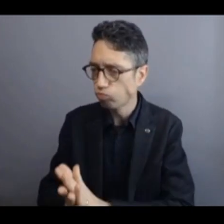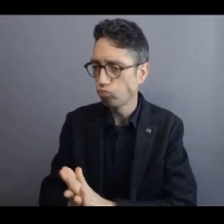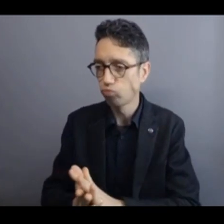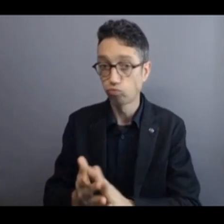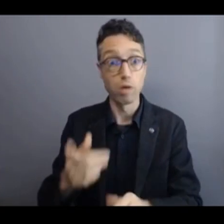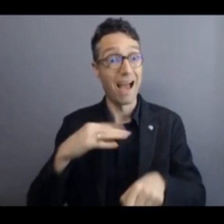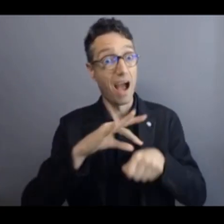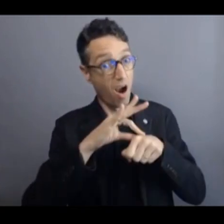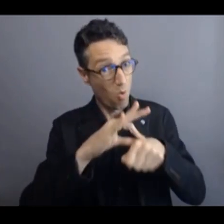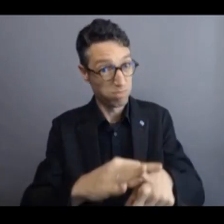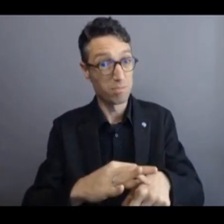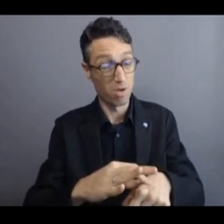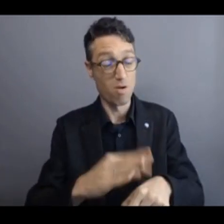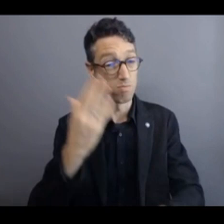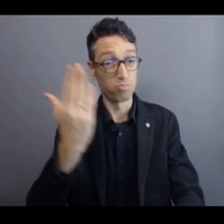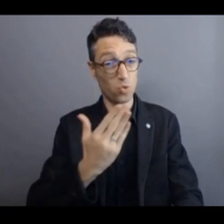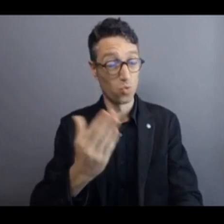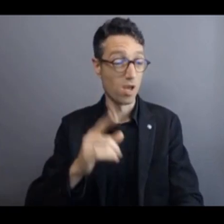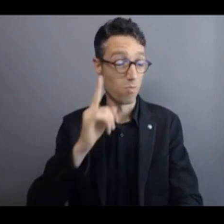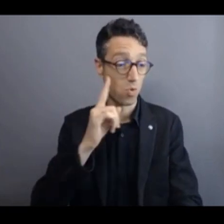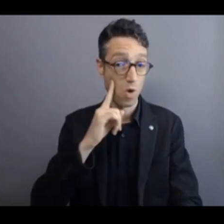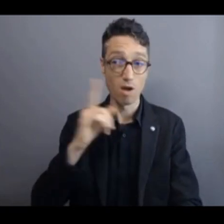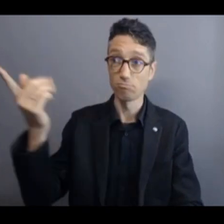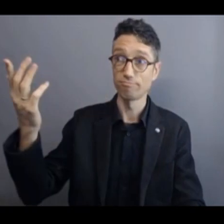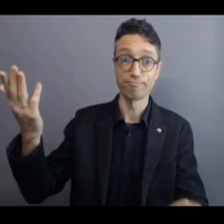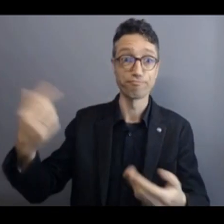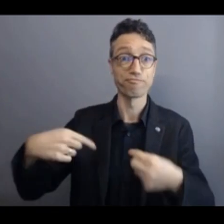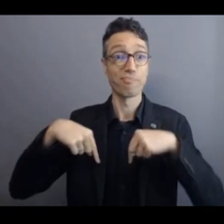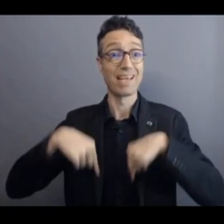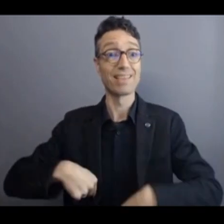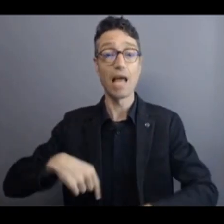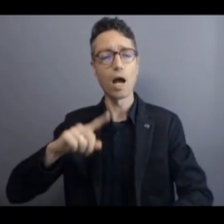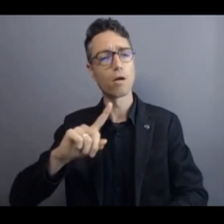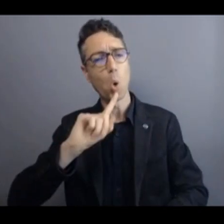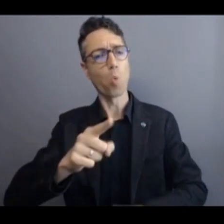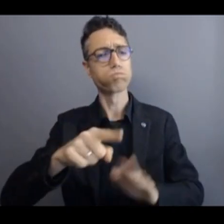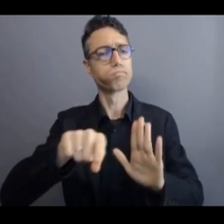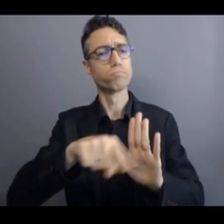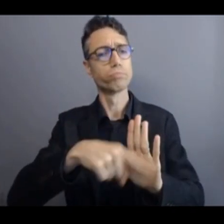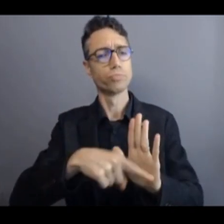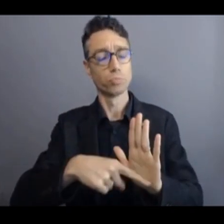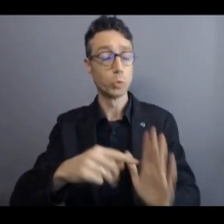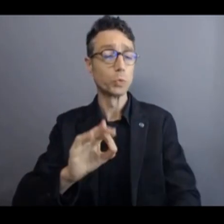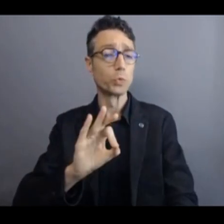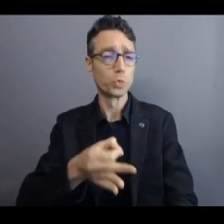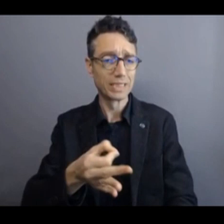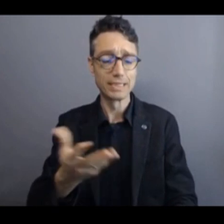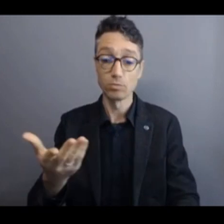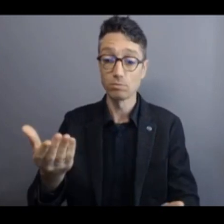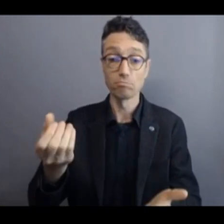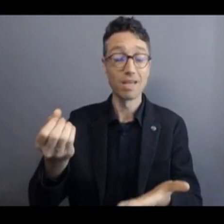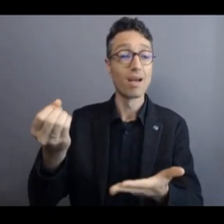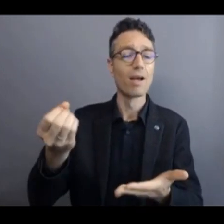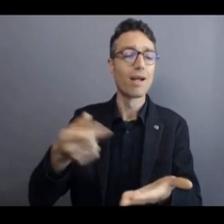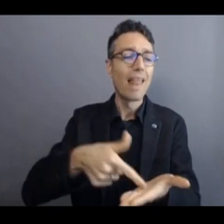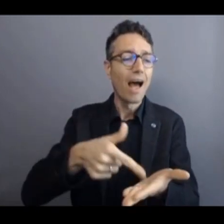des acteurs, parce que l'État se met beaucoup à donner des obligations, cette obligation de collecte de la donnée d'information voyageurs